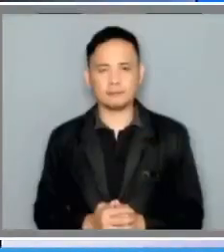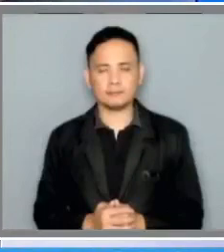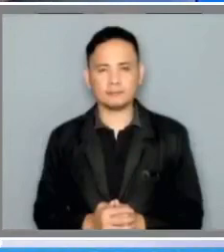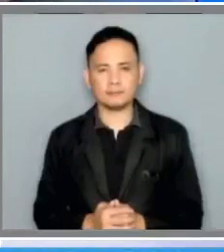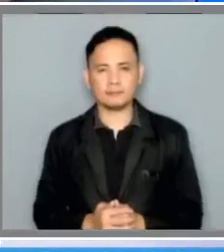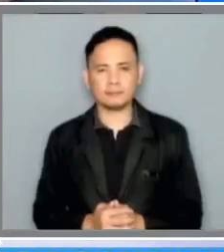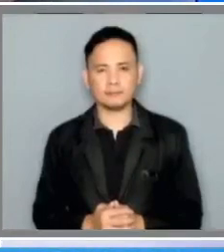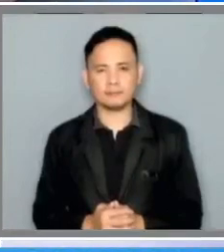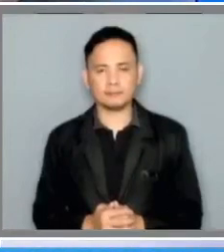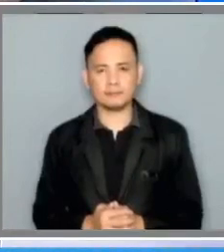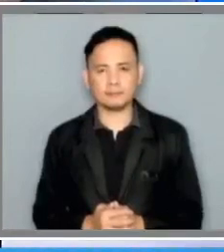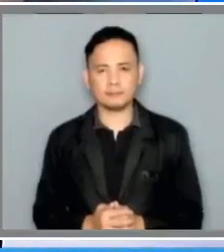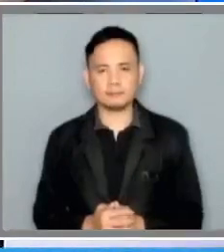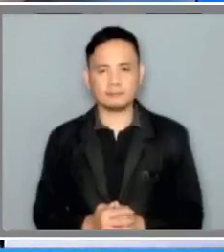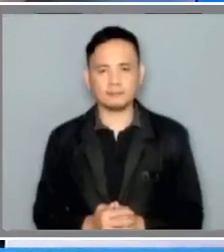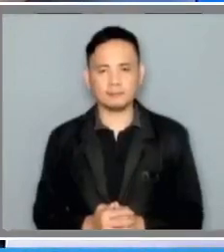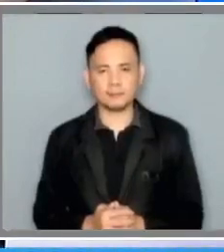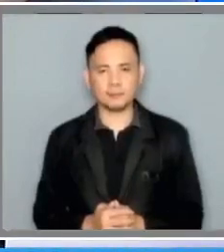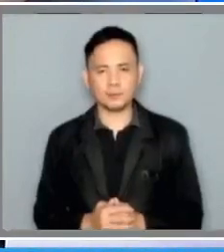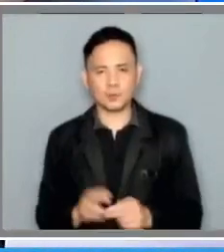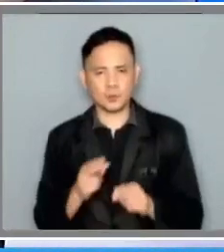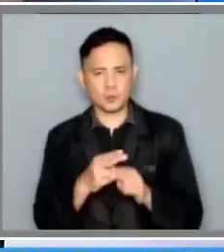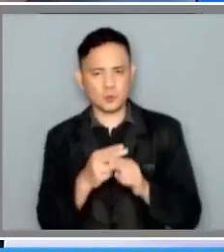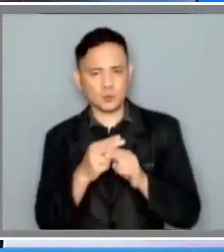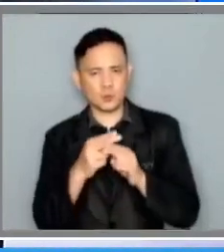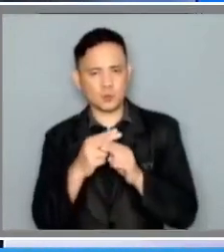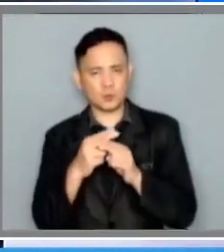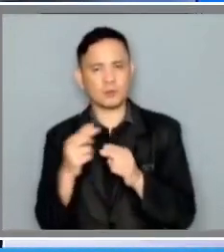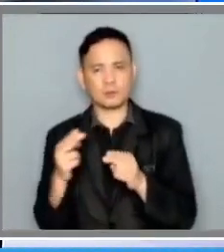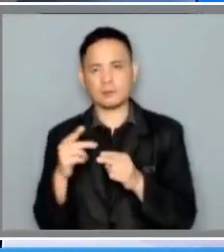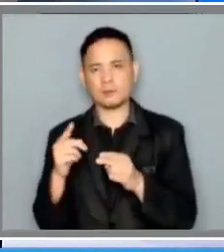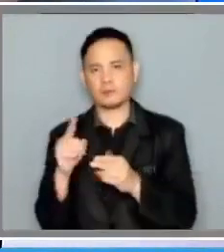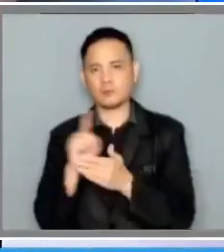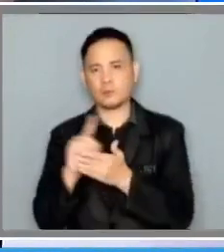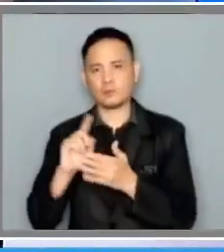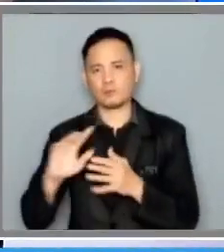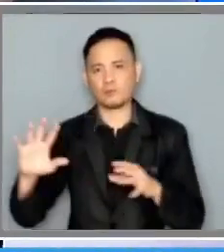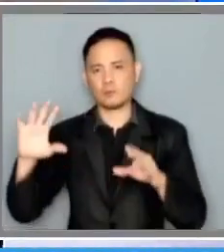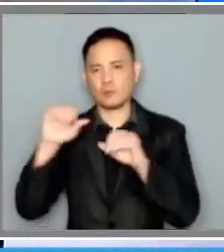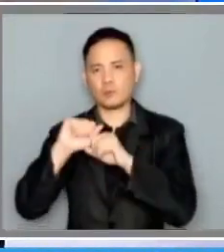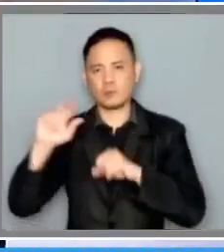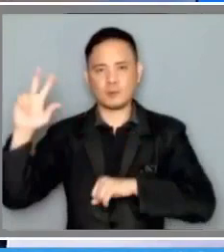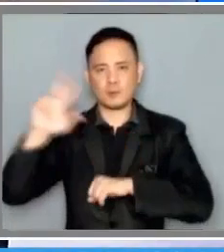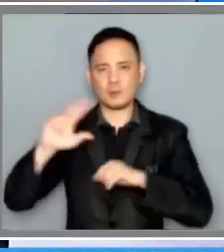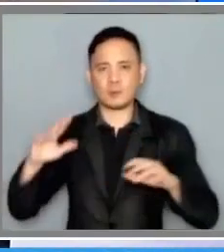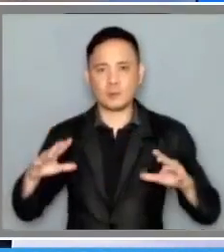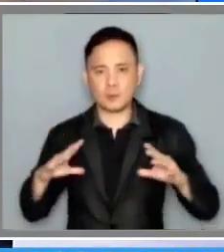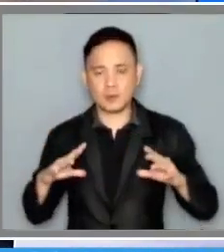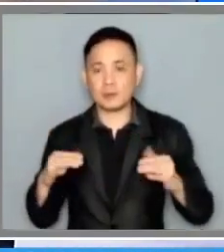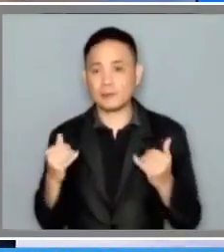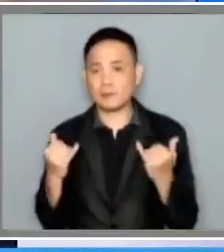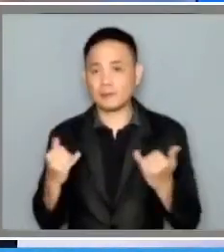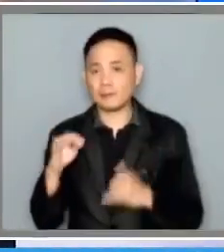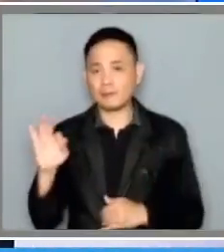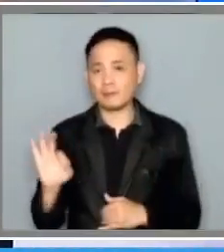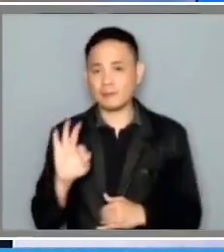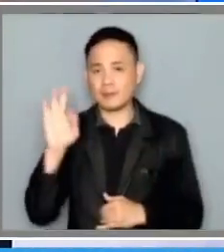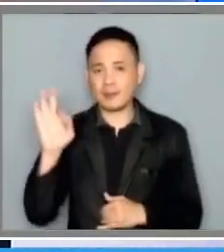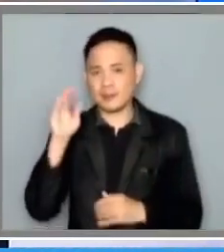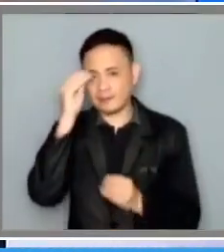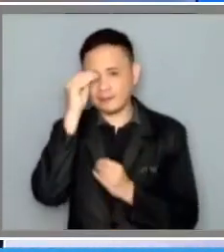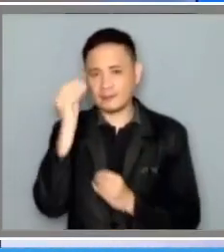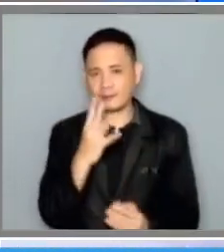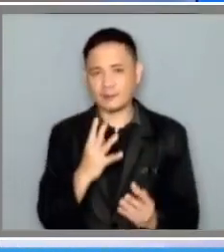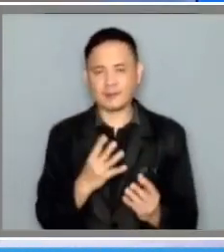Isang tumbling na lang, long weekend na mga beshi. Kaya naman, deserve nyo ang Star Bites ngayong Biyernes. Natutuwa raw si Gabby Garcia sa